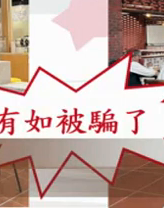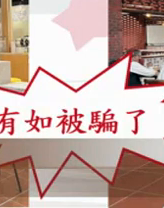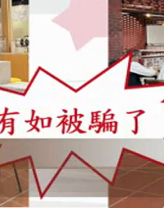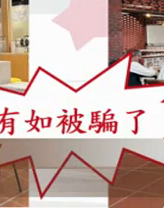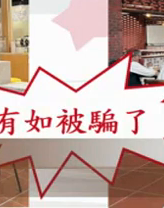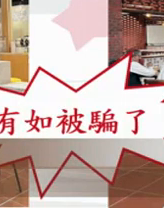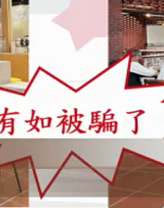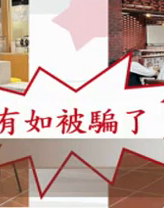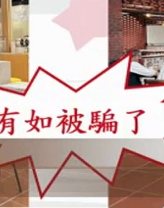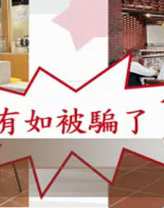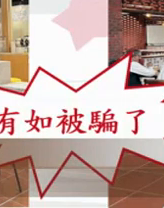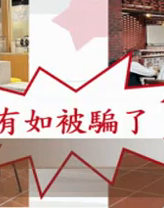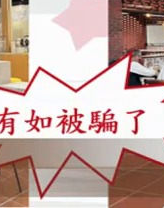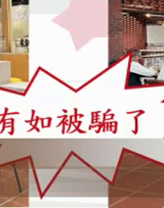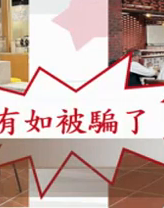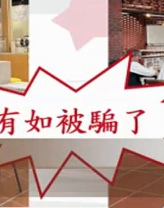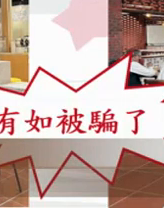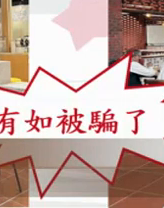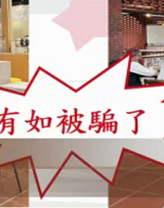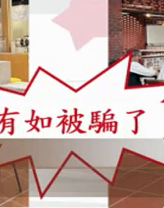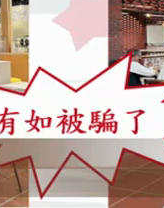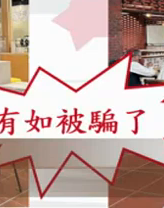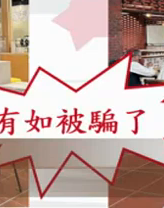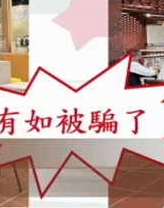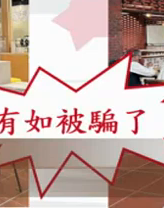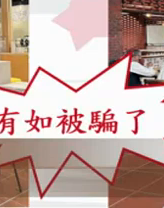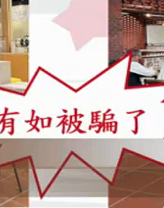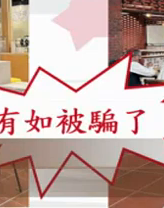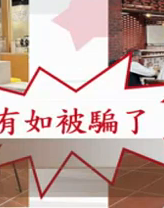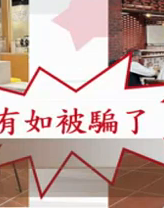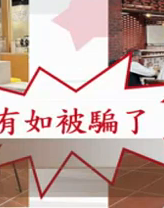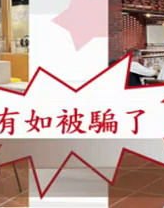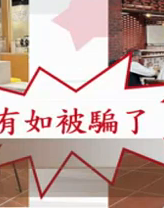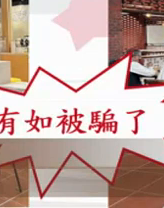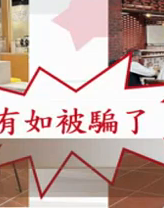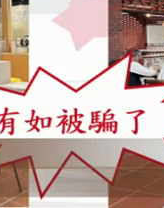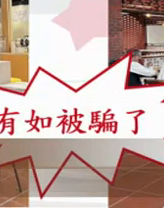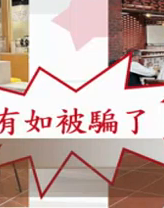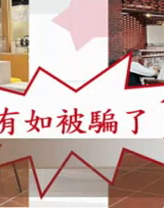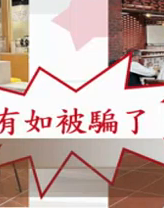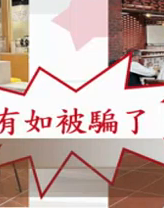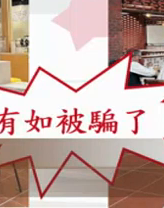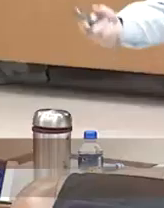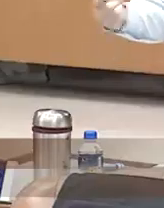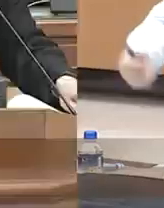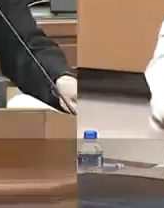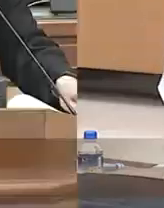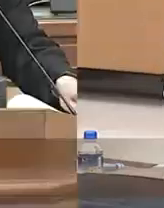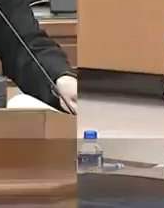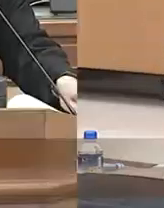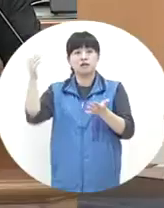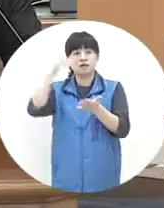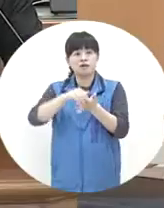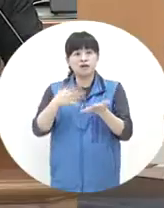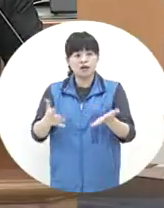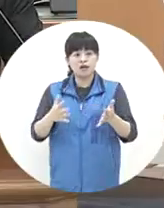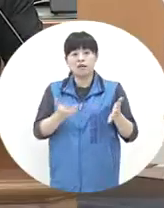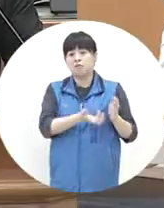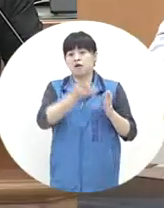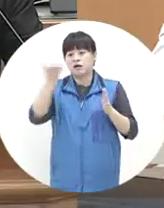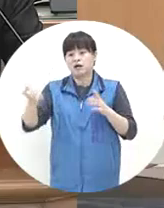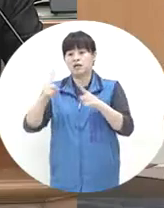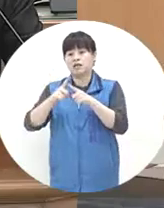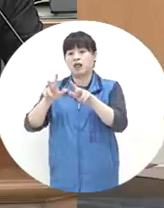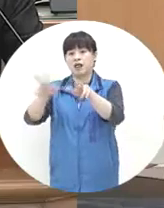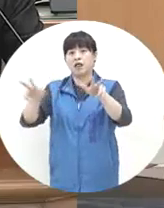啊。当初我们市府都跟他讲说，哎，这个哦好多美好又怎么样，好像一定赚大钱。结果来这边啊，没什么人，摊